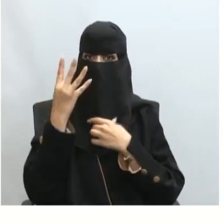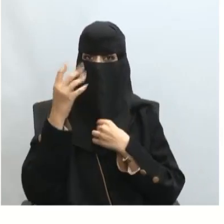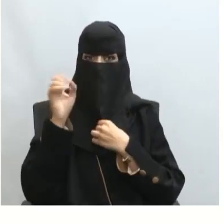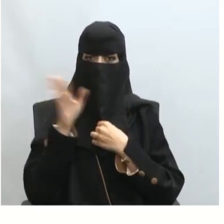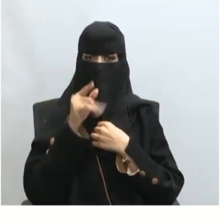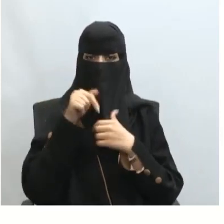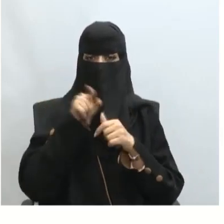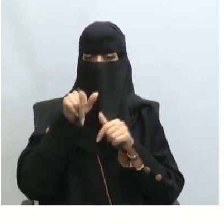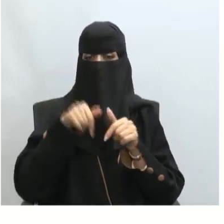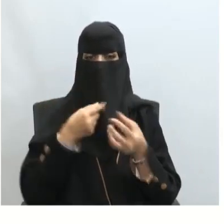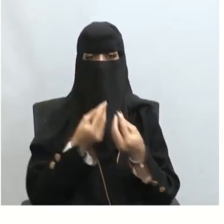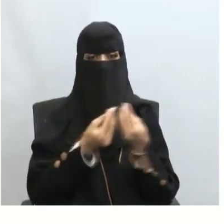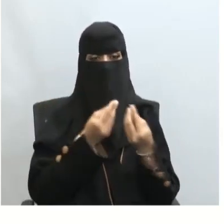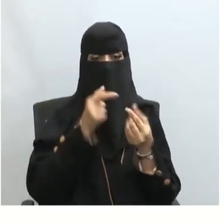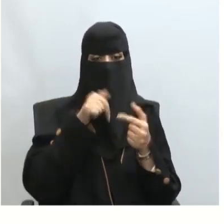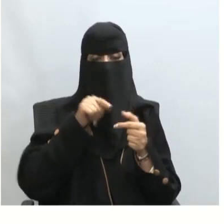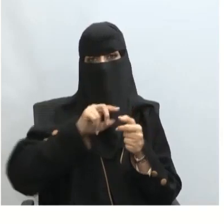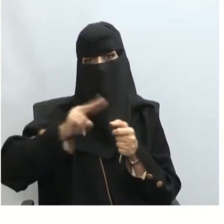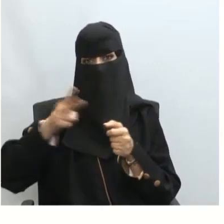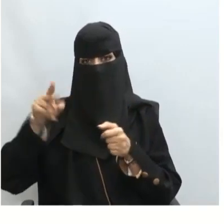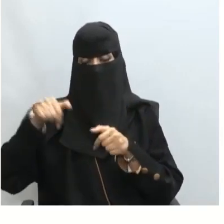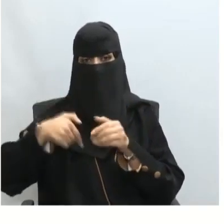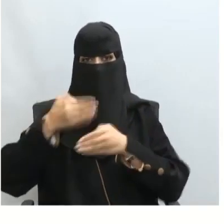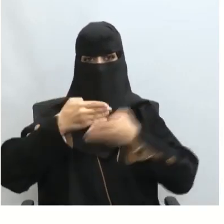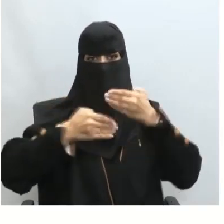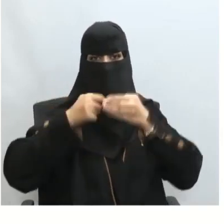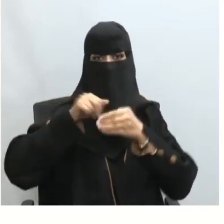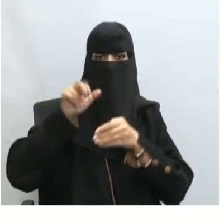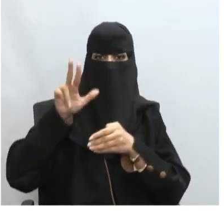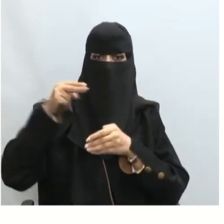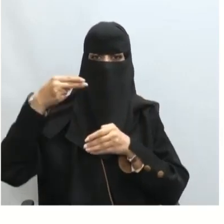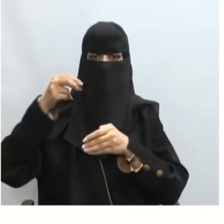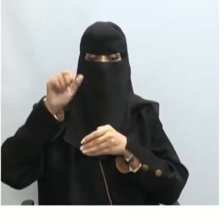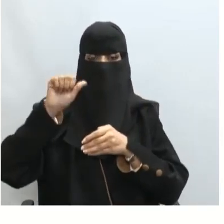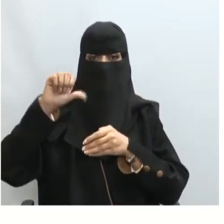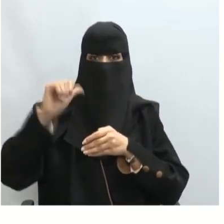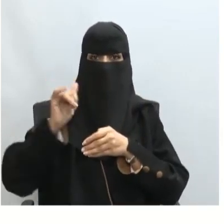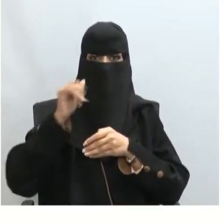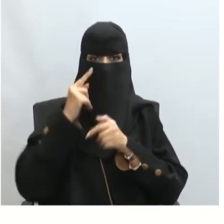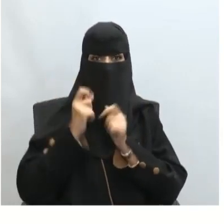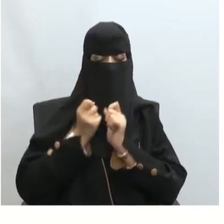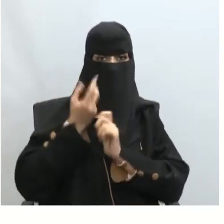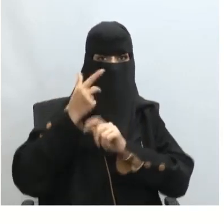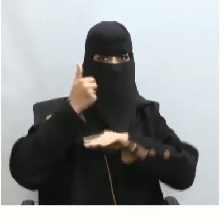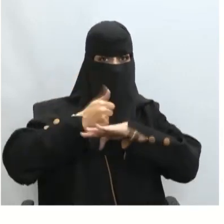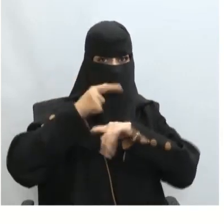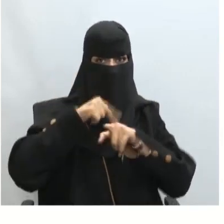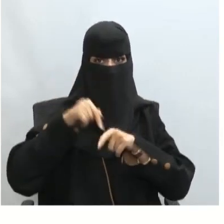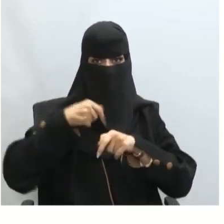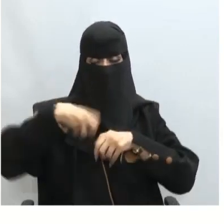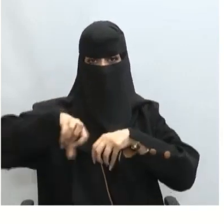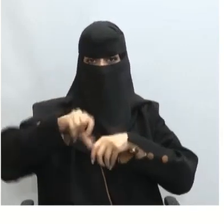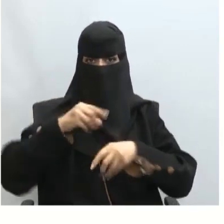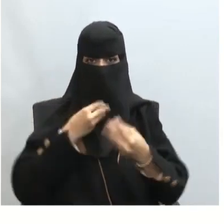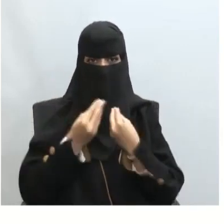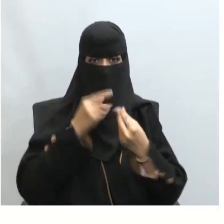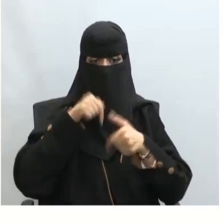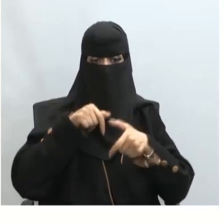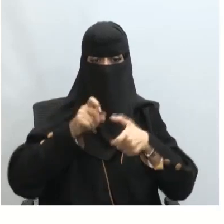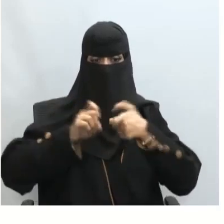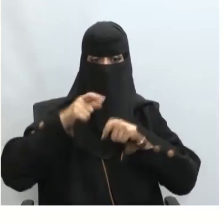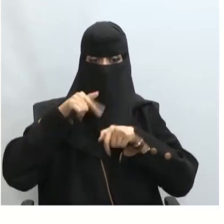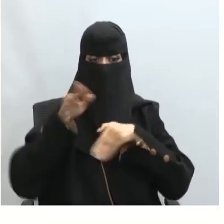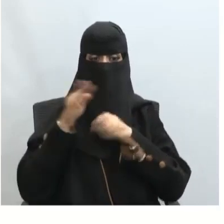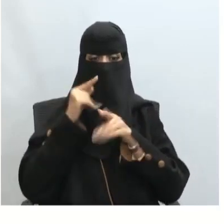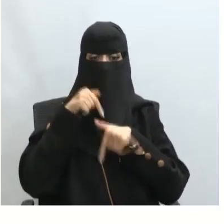وهو تفاعلات اخرى للمركبات العضويه كانت الفكره الرئيسه في تصنيف التفاعلات الكيميائيه